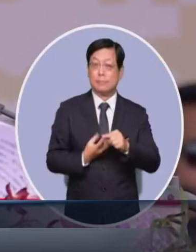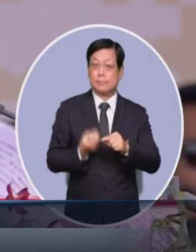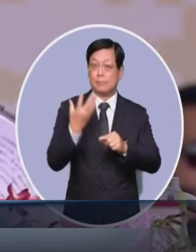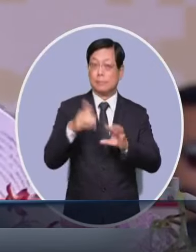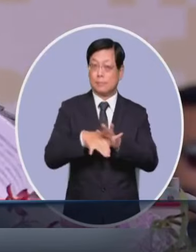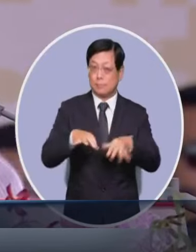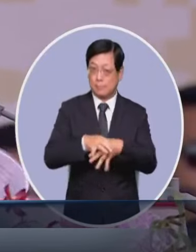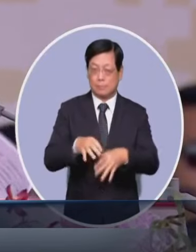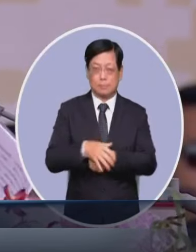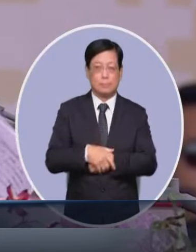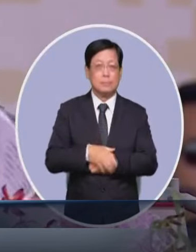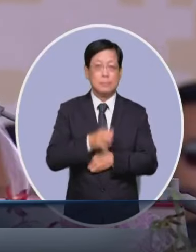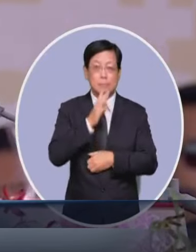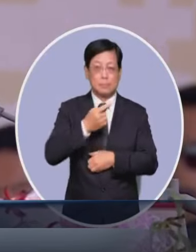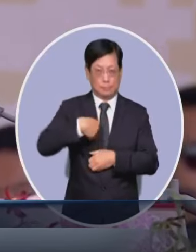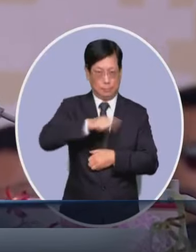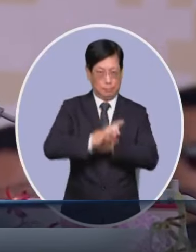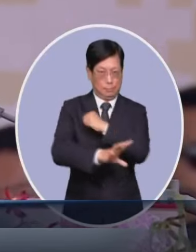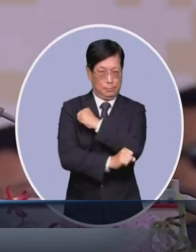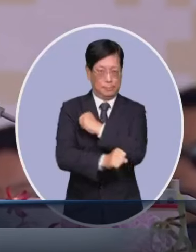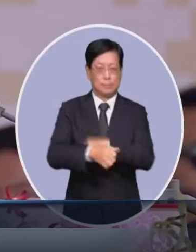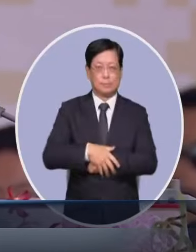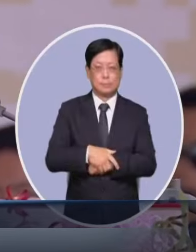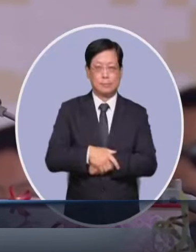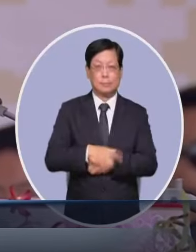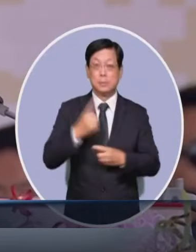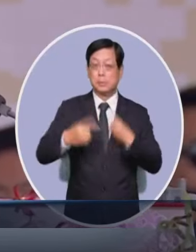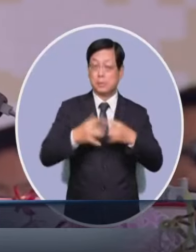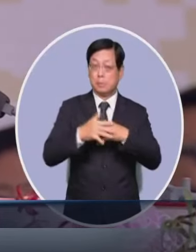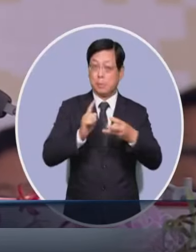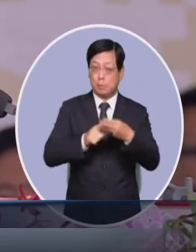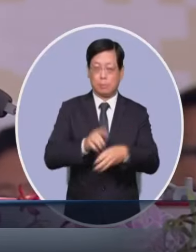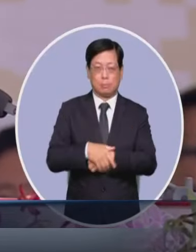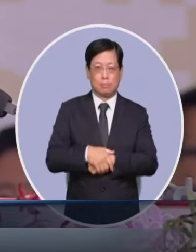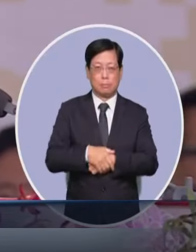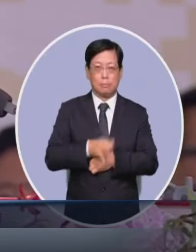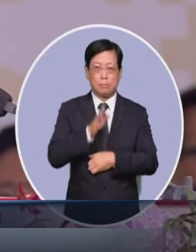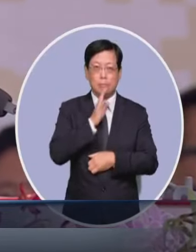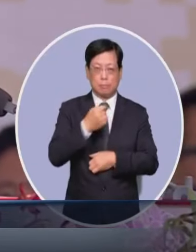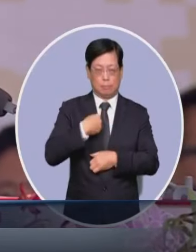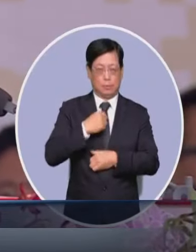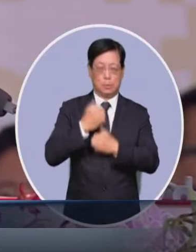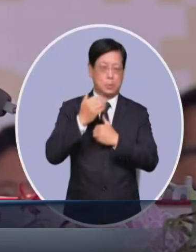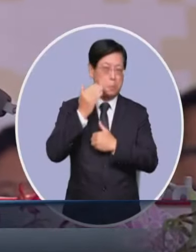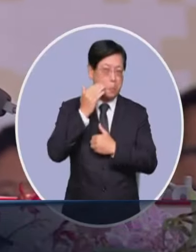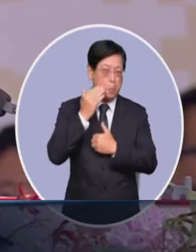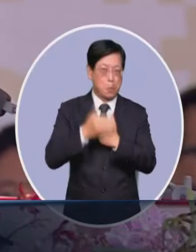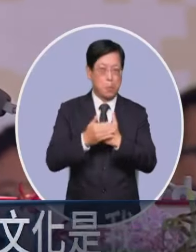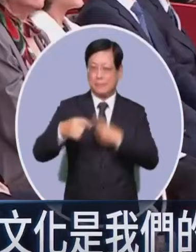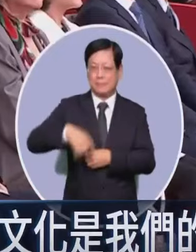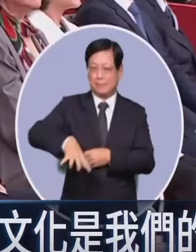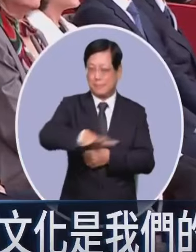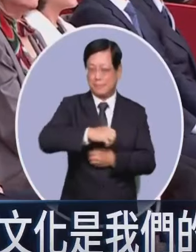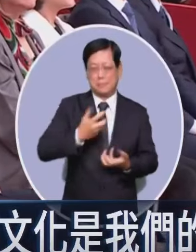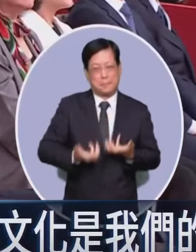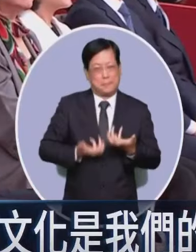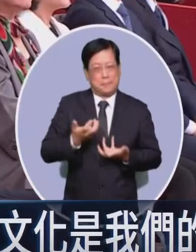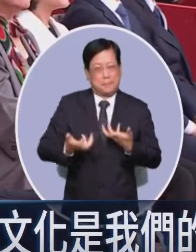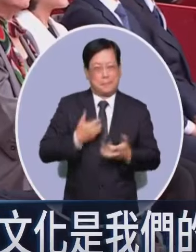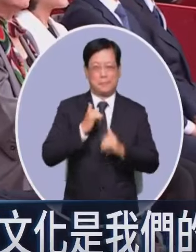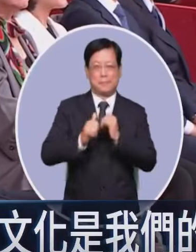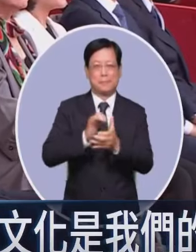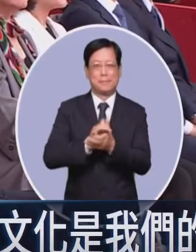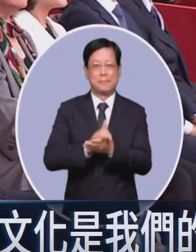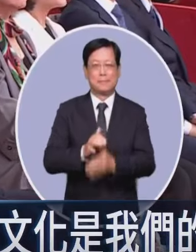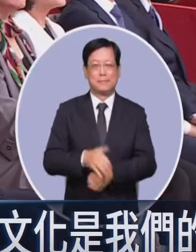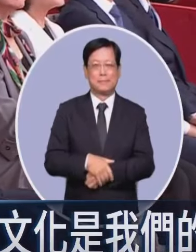文化是我们的根，自由民主是我们的宝。 经典四句箴言强调中华文化是